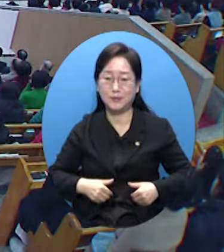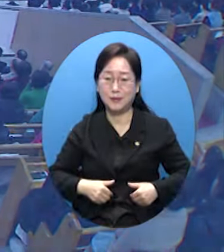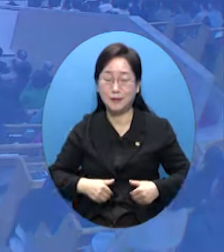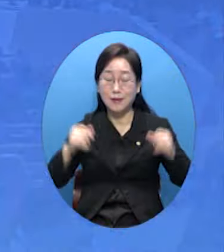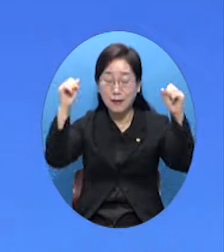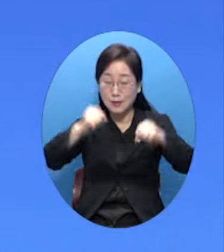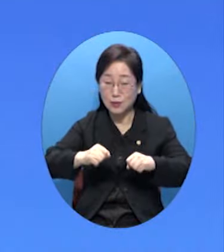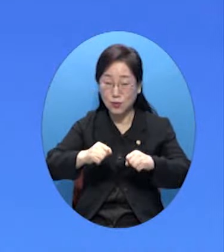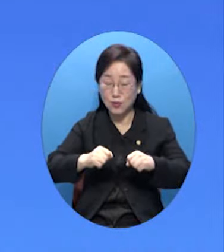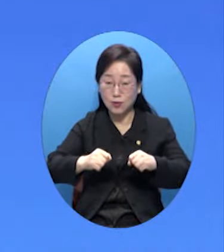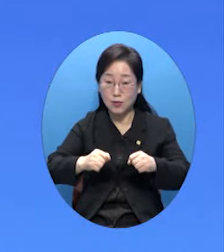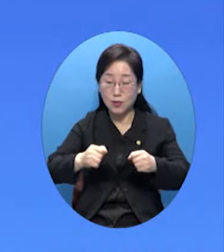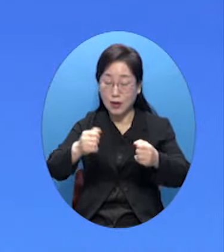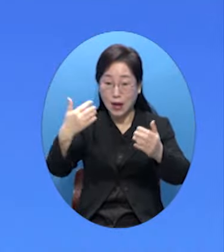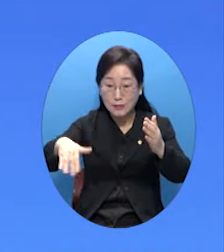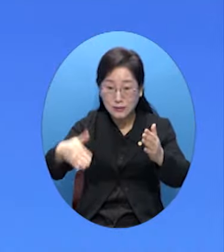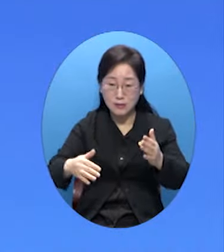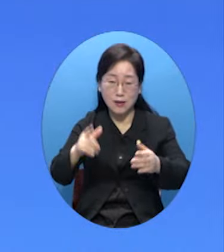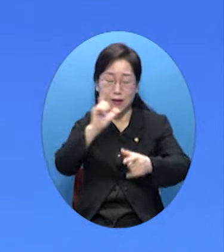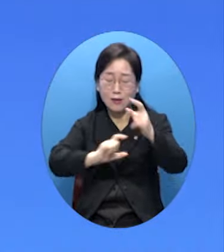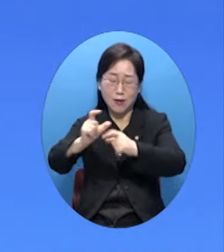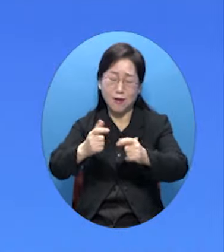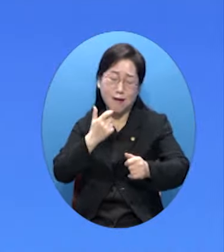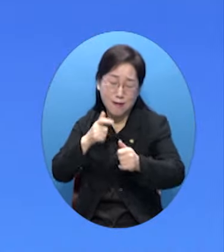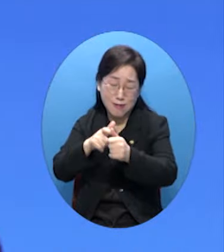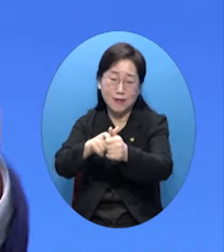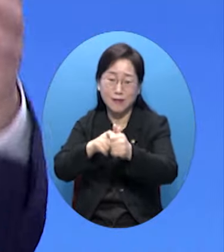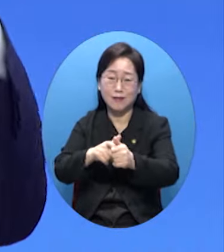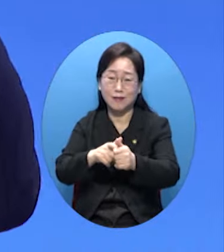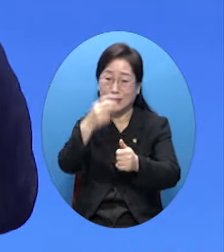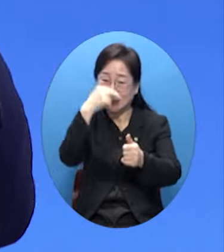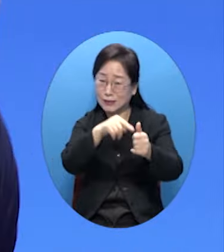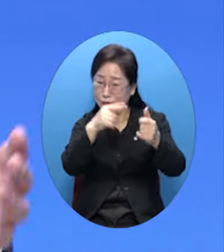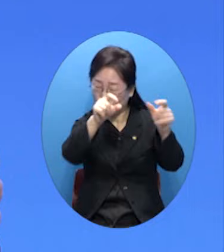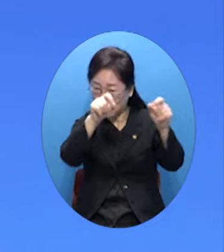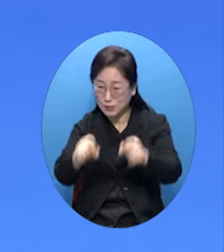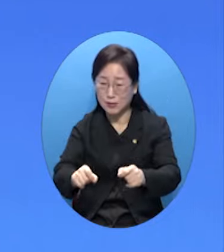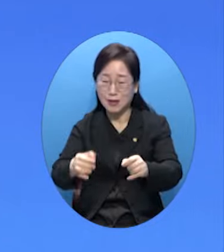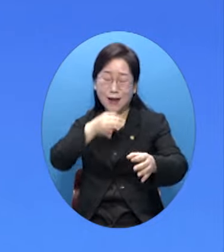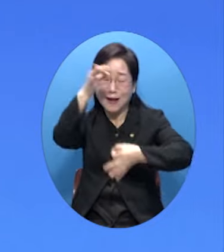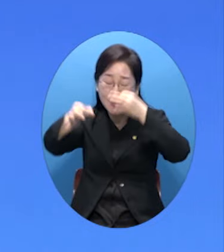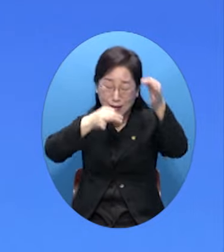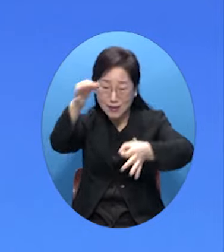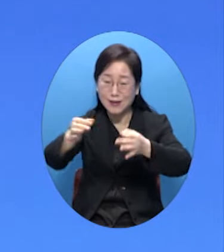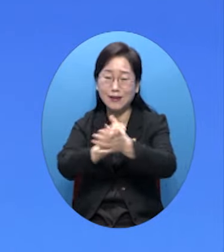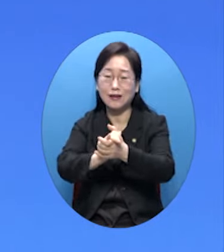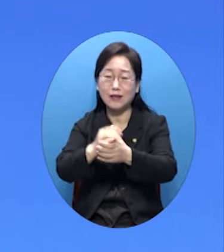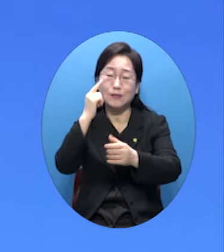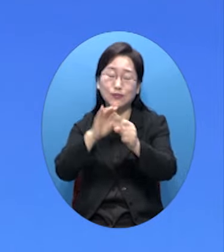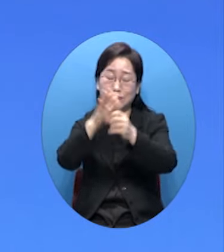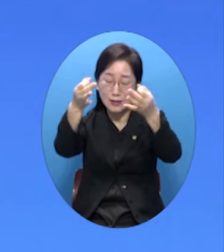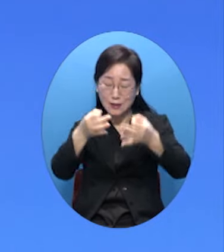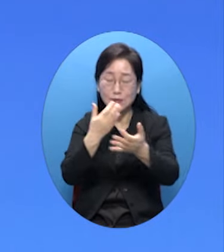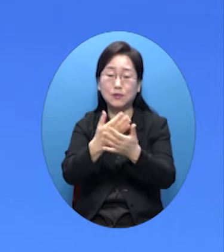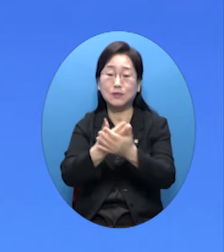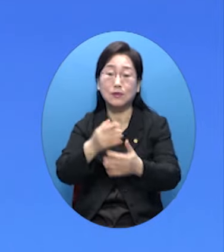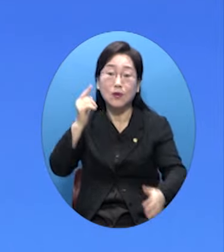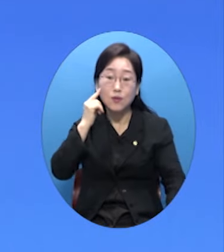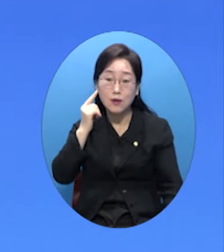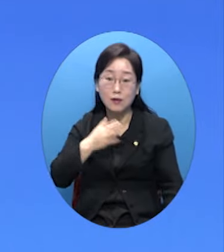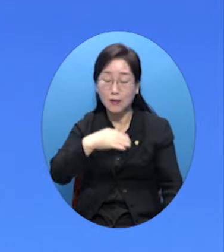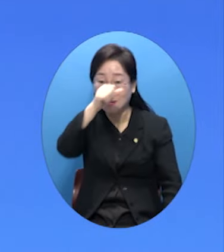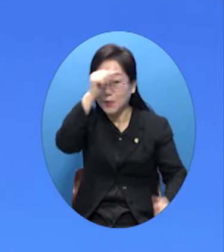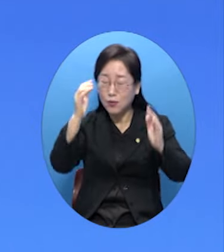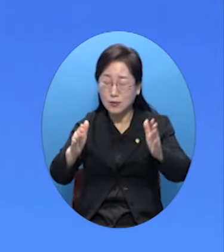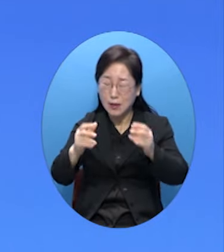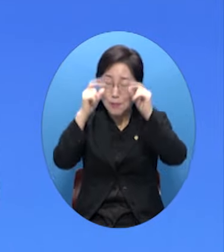응답이 안 되고 더딜 때 더 목청을 높여야 됩니다. 바디메처럼 다이제 예수님 나를 불쌍히 여겨주옵소서. 왜? 자기가 평생